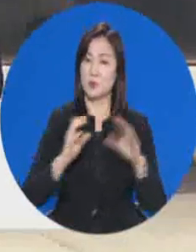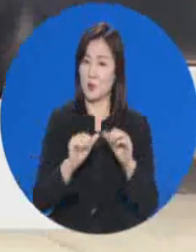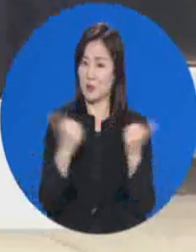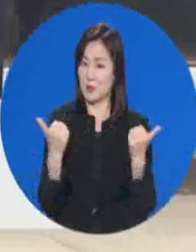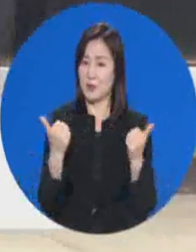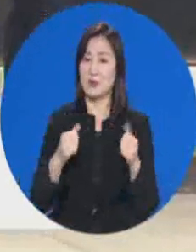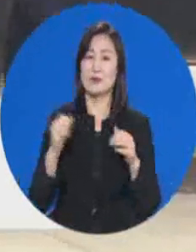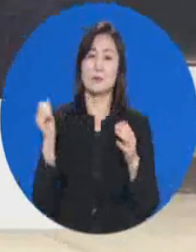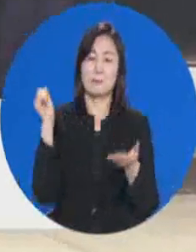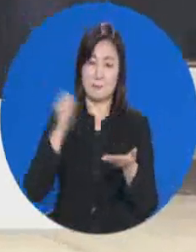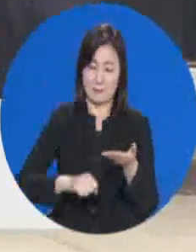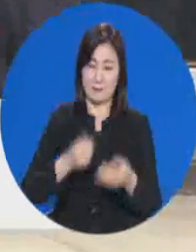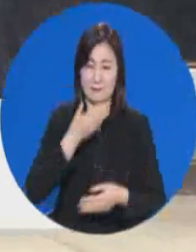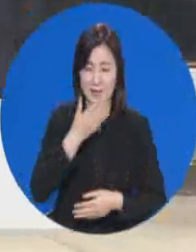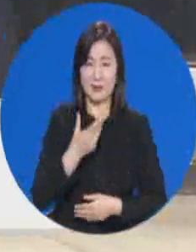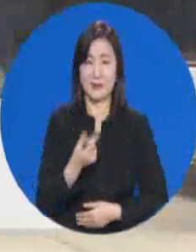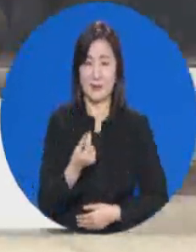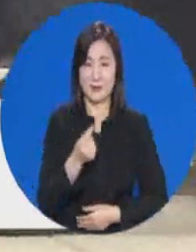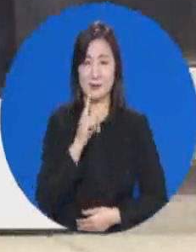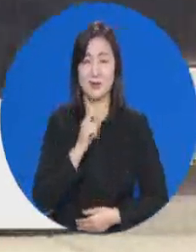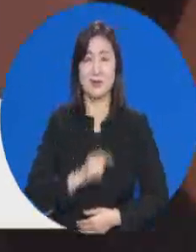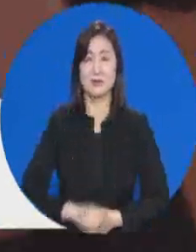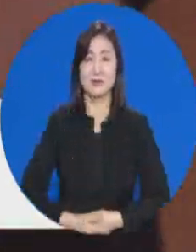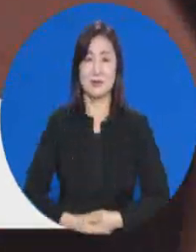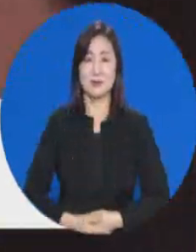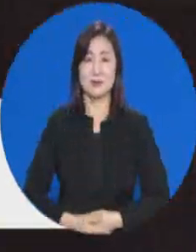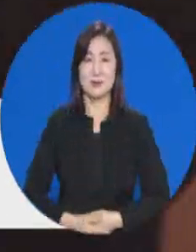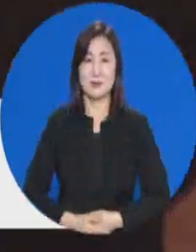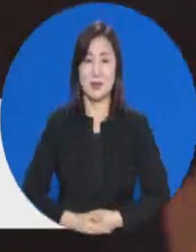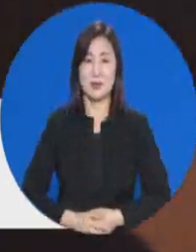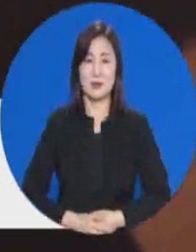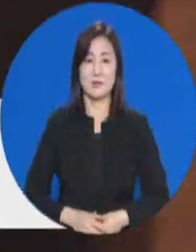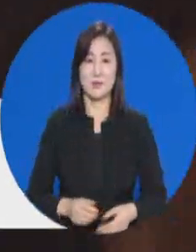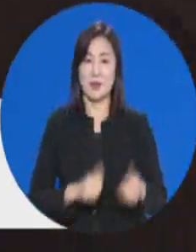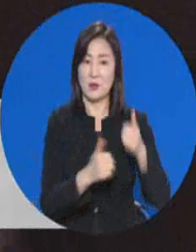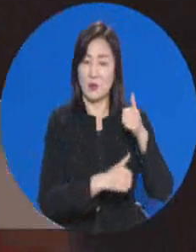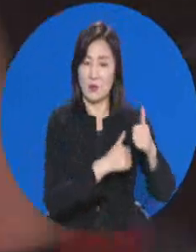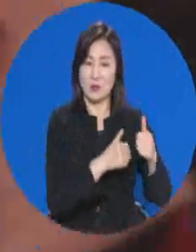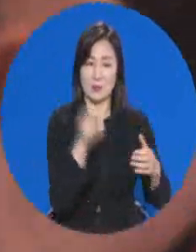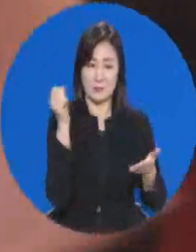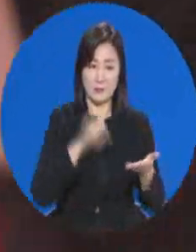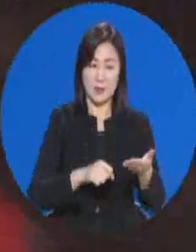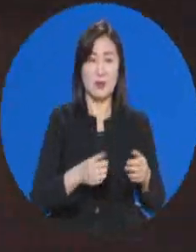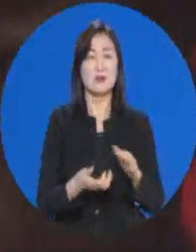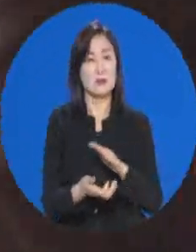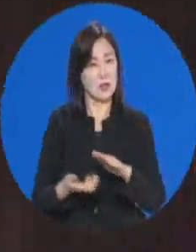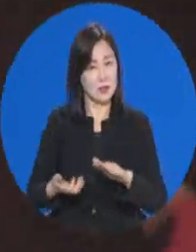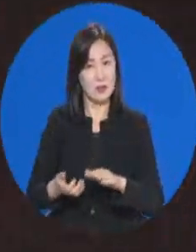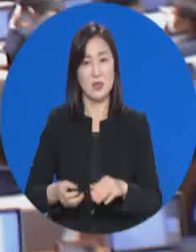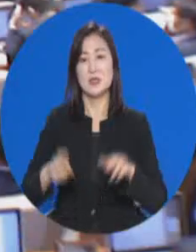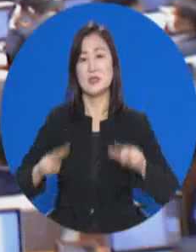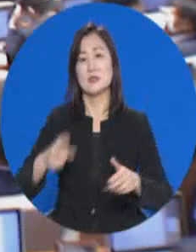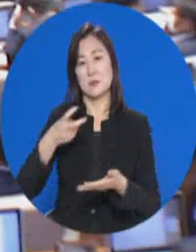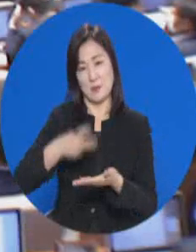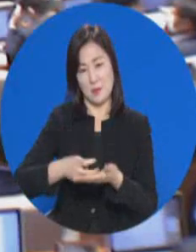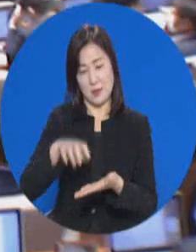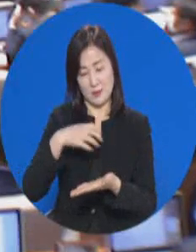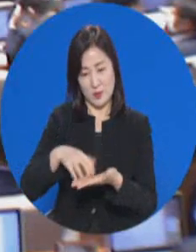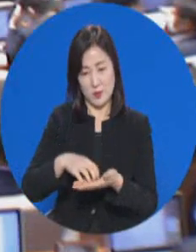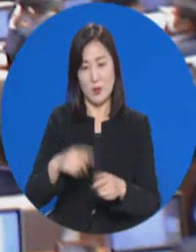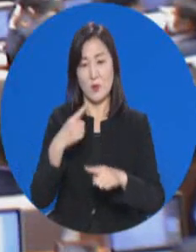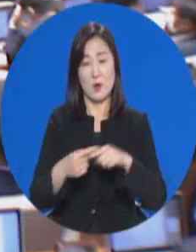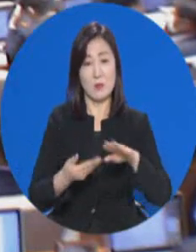법안 통과 가능성이 높을 것으로 보고 있습니다. 법안 소위에서 의결되려면 현행법상 재정위원 과반수